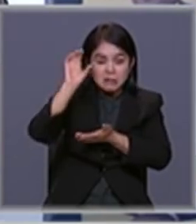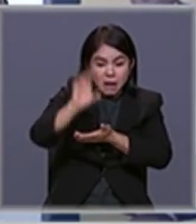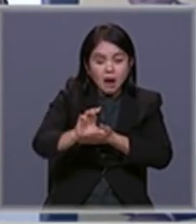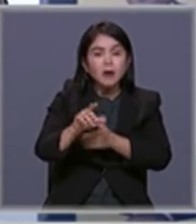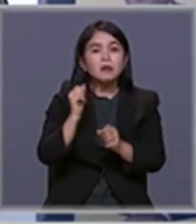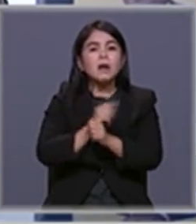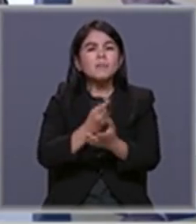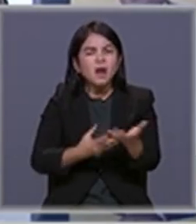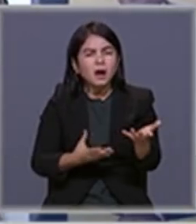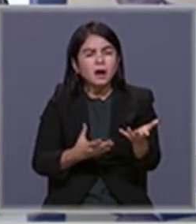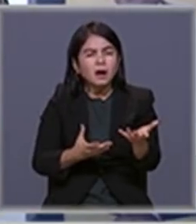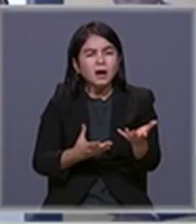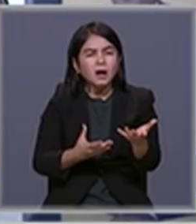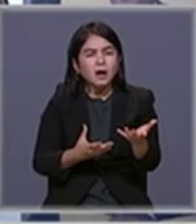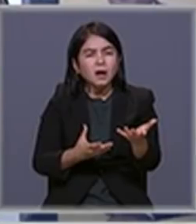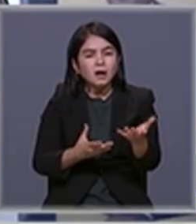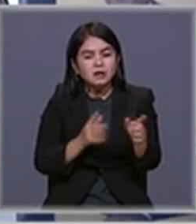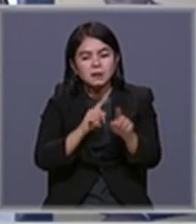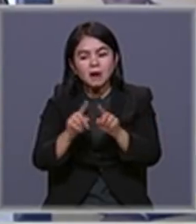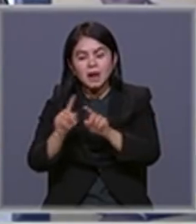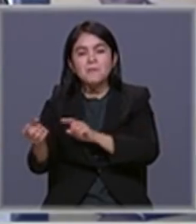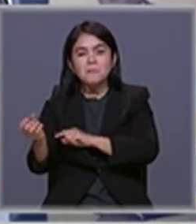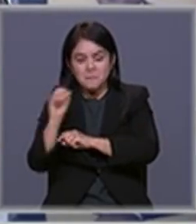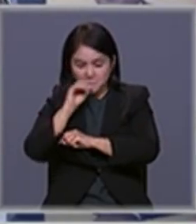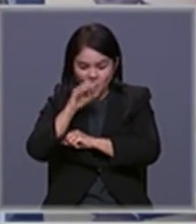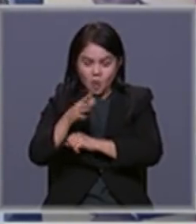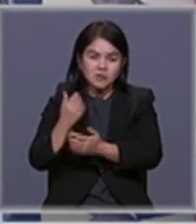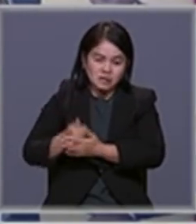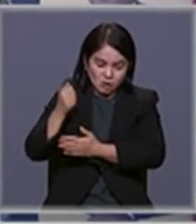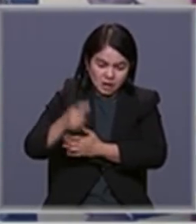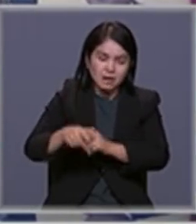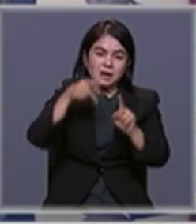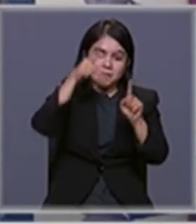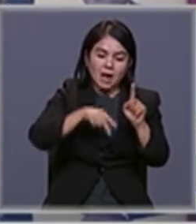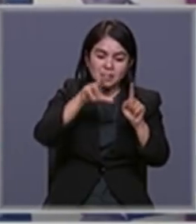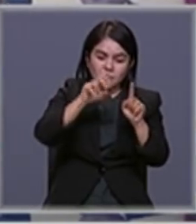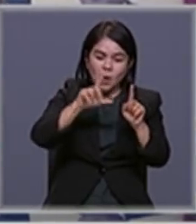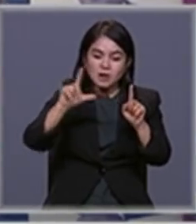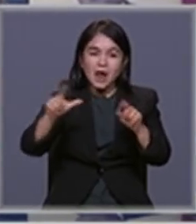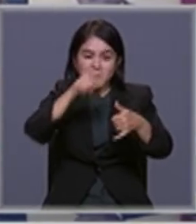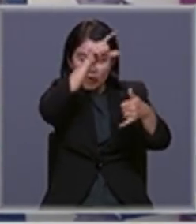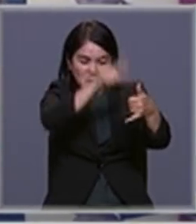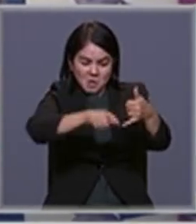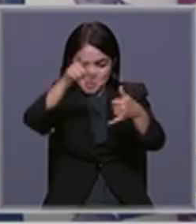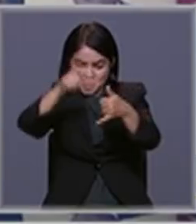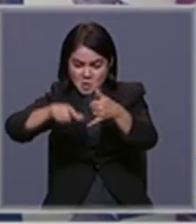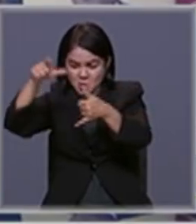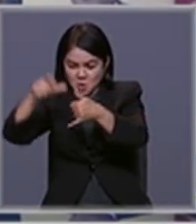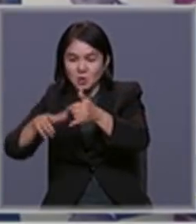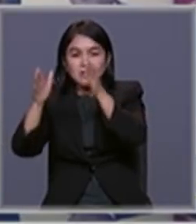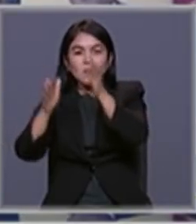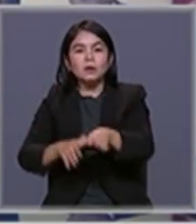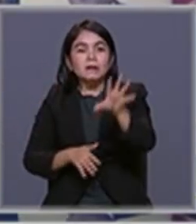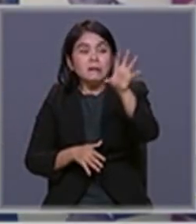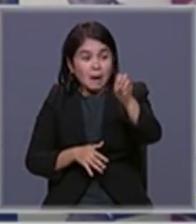าเสื่อมราคาคือหมายความว่าไงคะพี่ถึก เขาบอกว่า 1,300 ล้านเนี่ยคุ้มนะ เพราะว่าจะได้บุคคลที่ ได้ประมาณ50คน